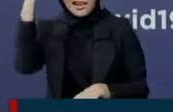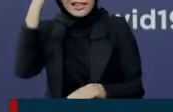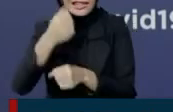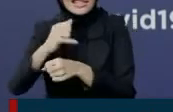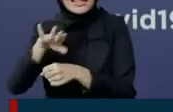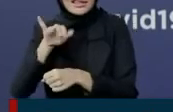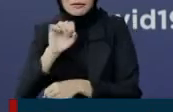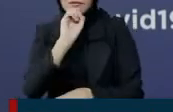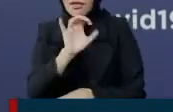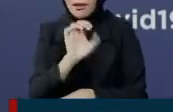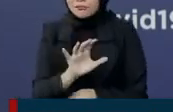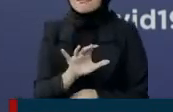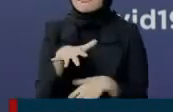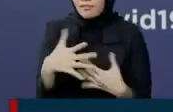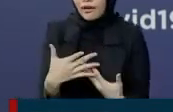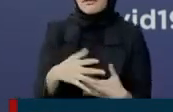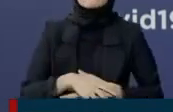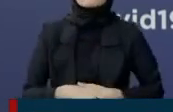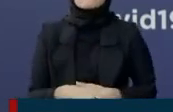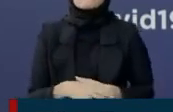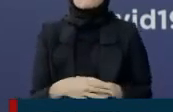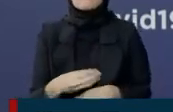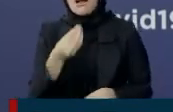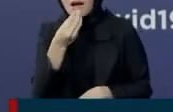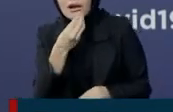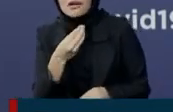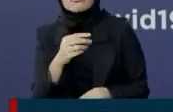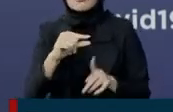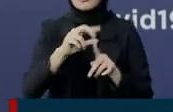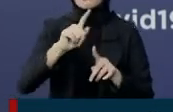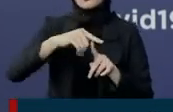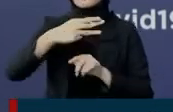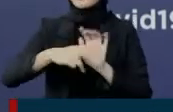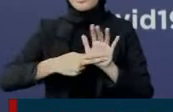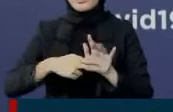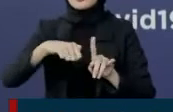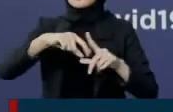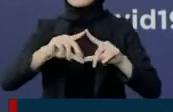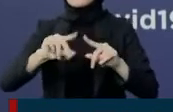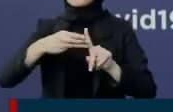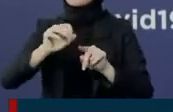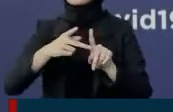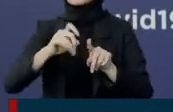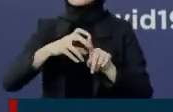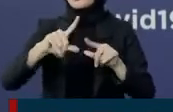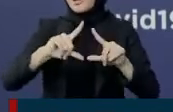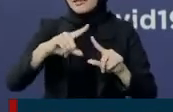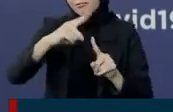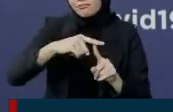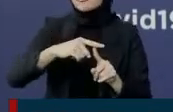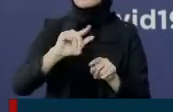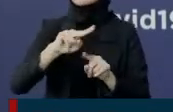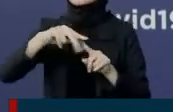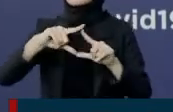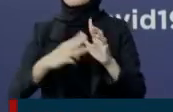bekerja di Wisma Atlet Kemayoran bahwa asupan gizi seperti protein karbohidrat mikronutrien vitamin air